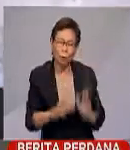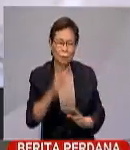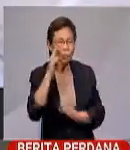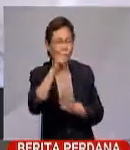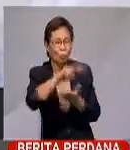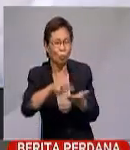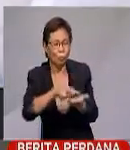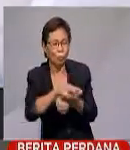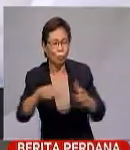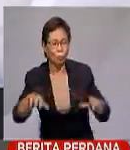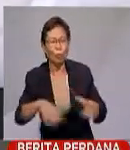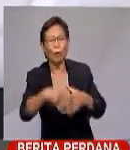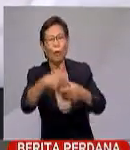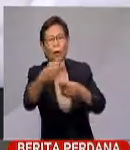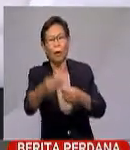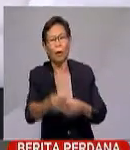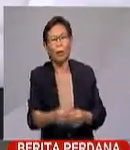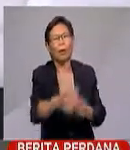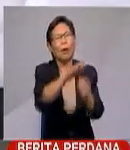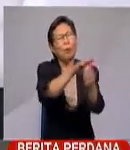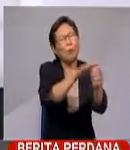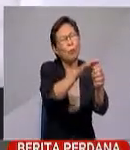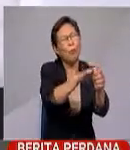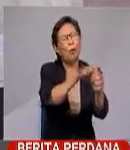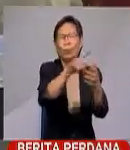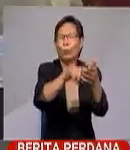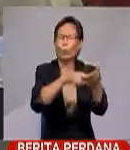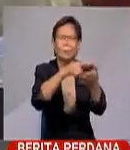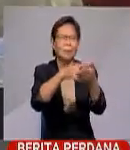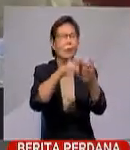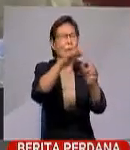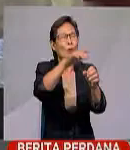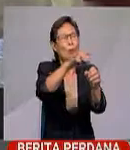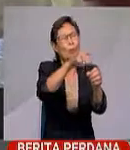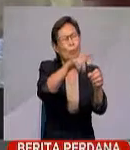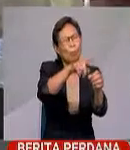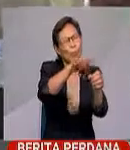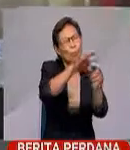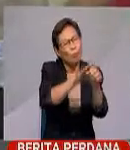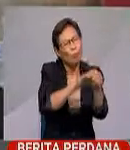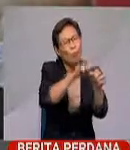yang dikeluarkan. Nak raya undi pun janganlah buat seumpama itu.